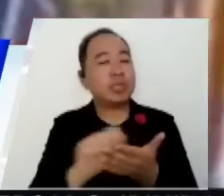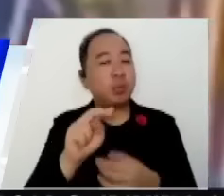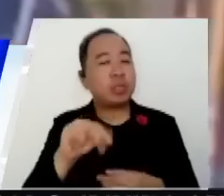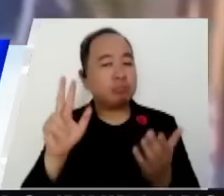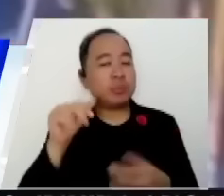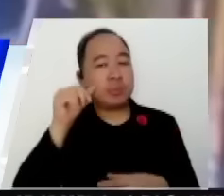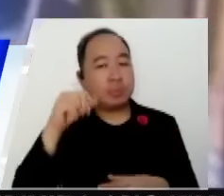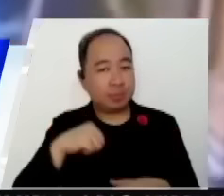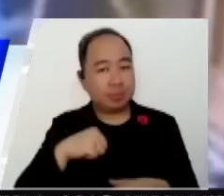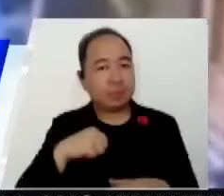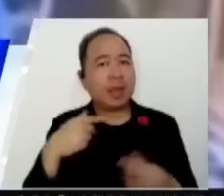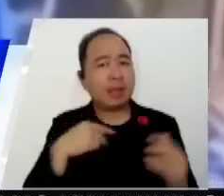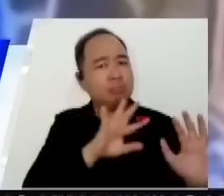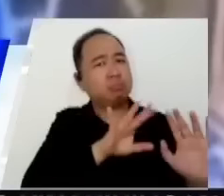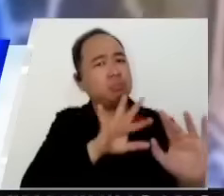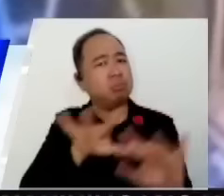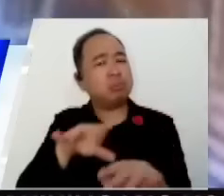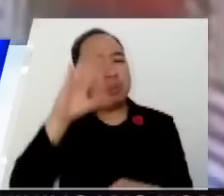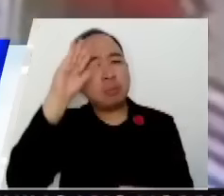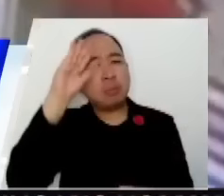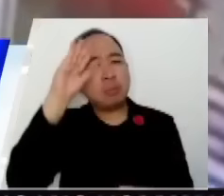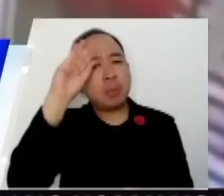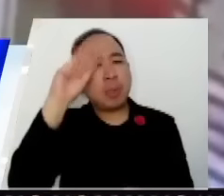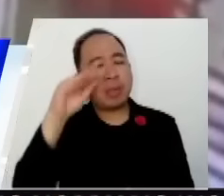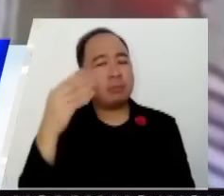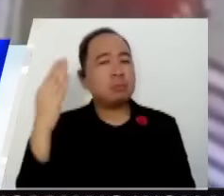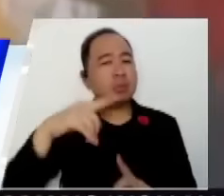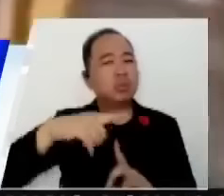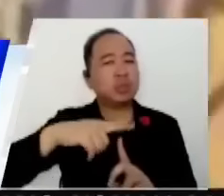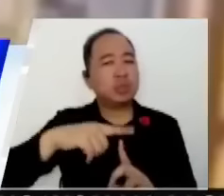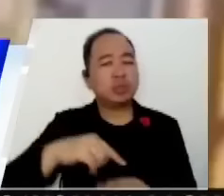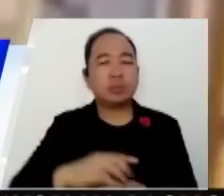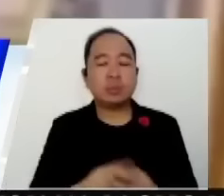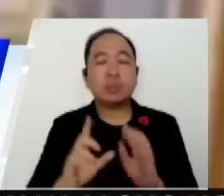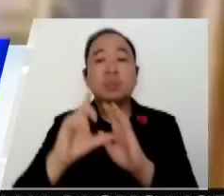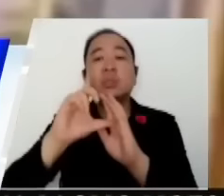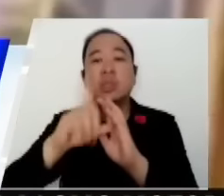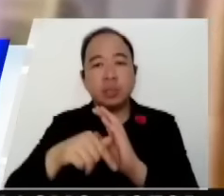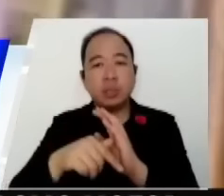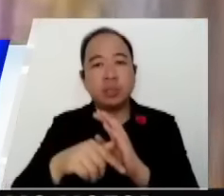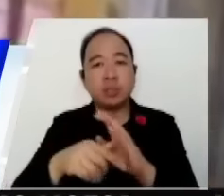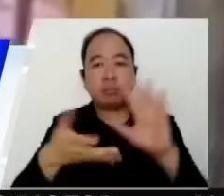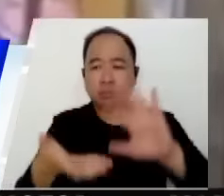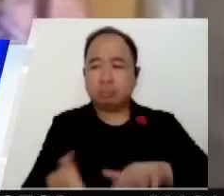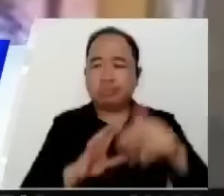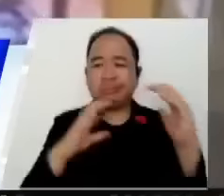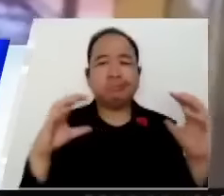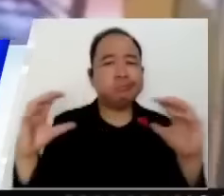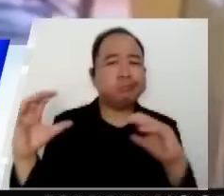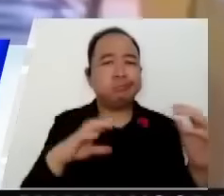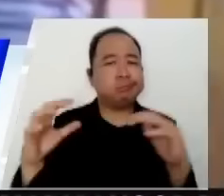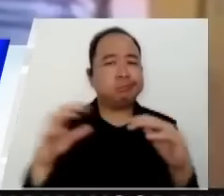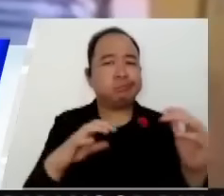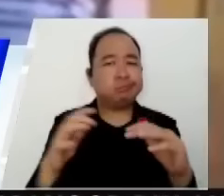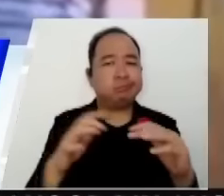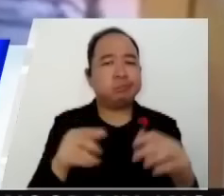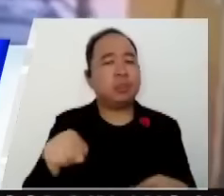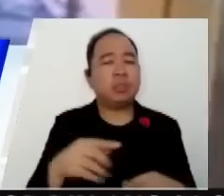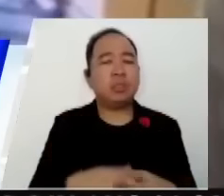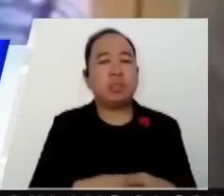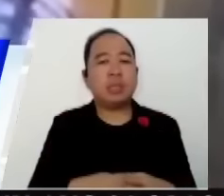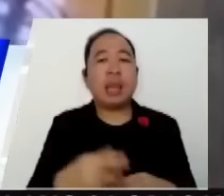ang ilang lalaking nakaasul na t-shirt. Ilang saglit pa, nagkagulo na. Isa-isang dumampot